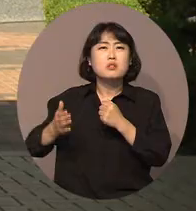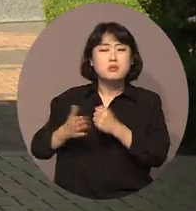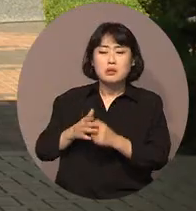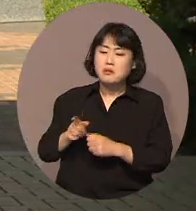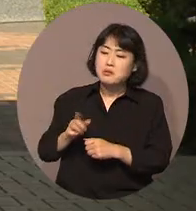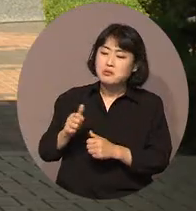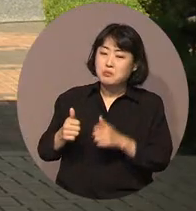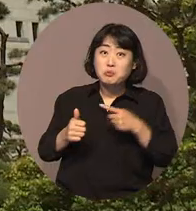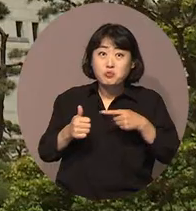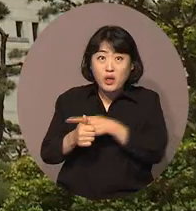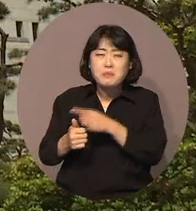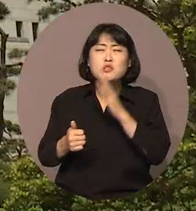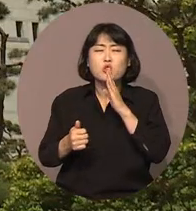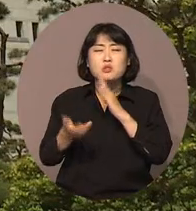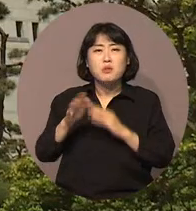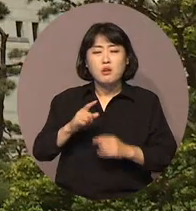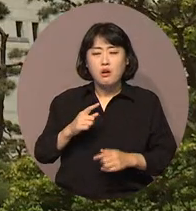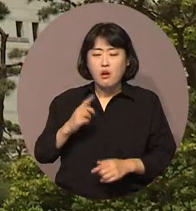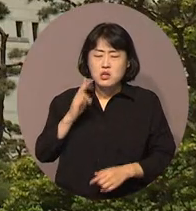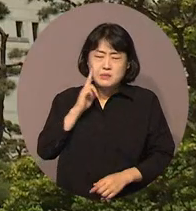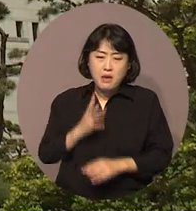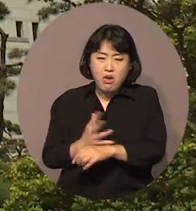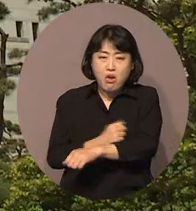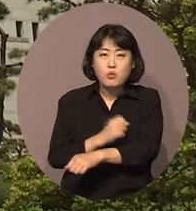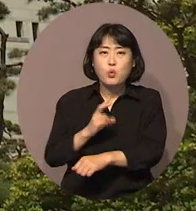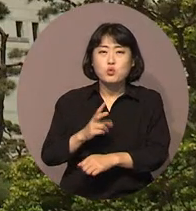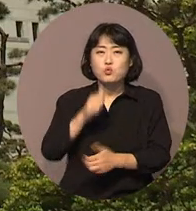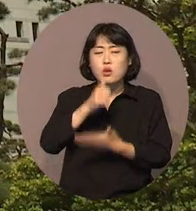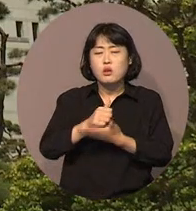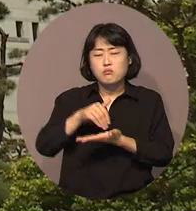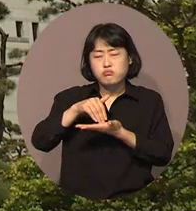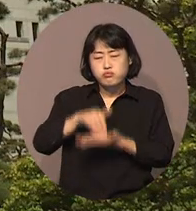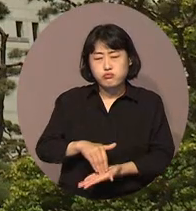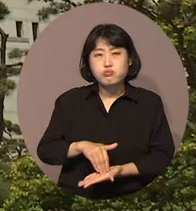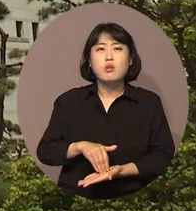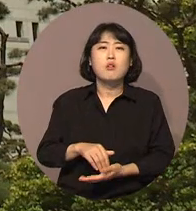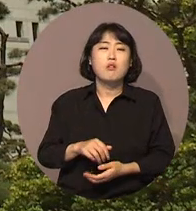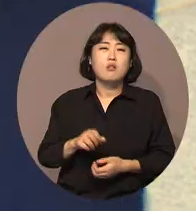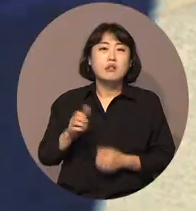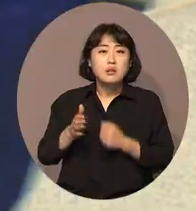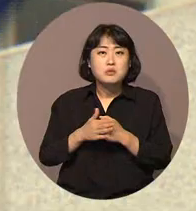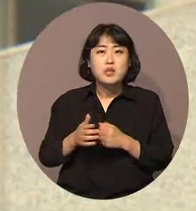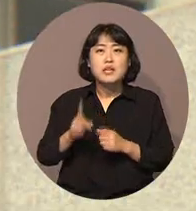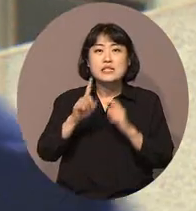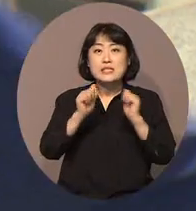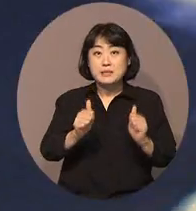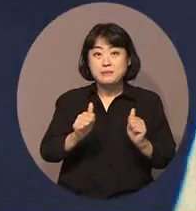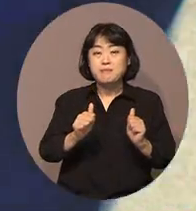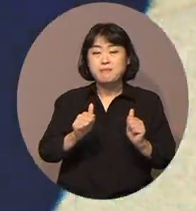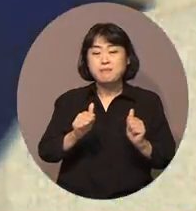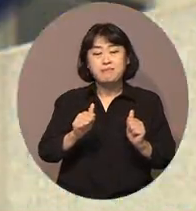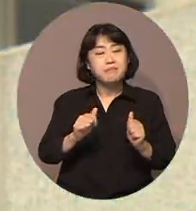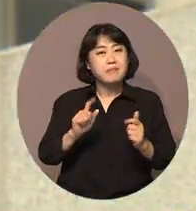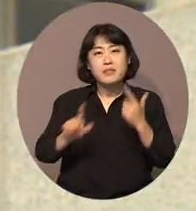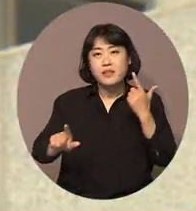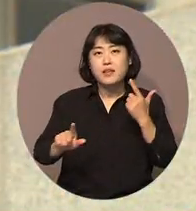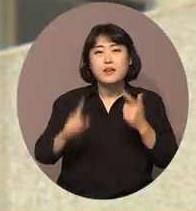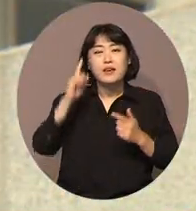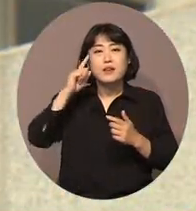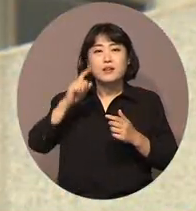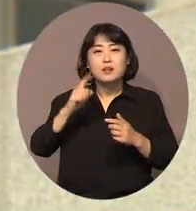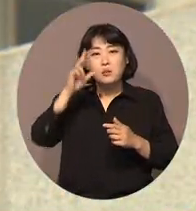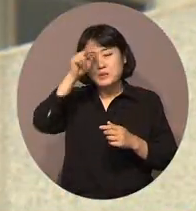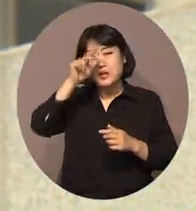보이지만 범행 방법이 잔혹하고 죄질이 불량하다고 판시했으며 검찰은 1심 판결에 불복해